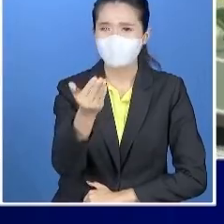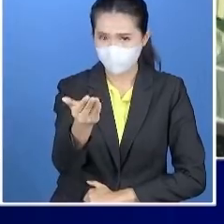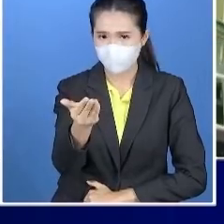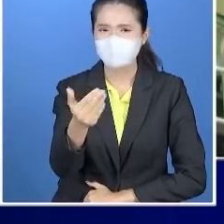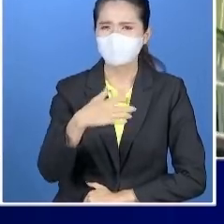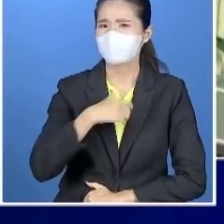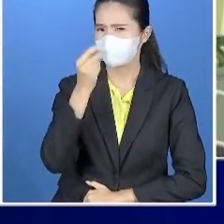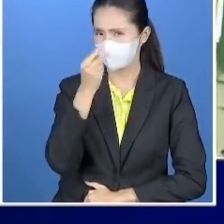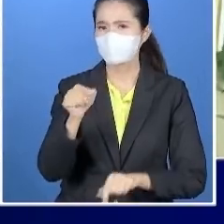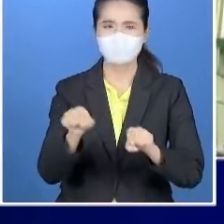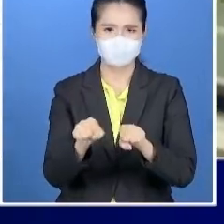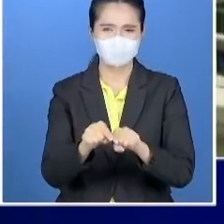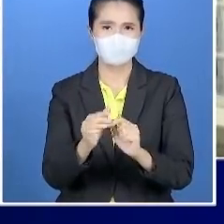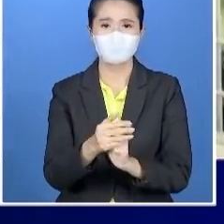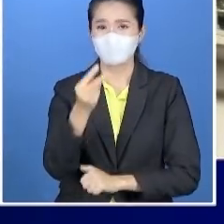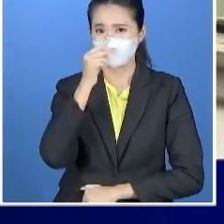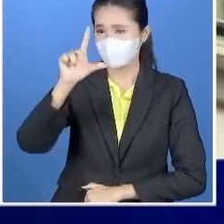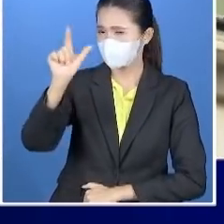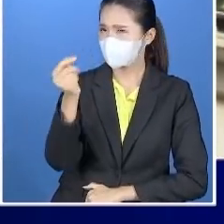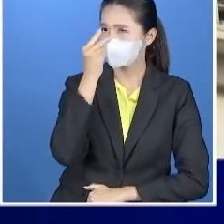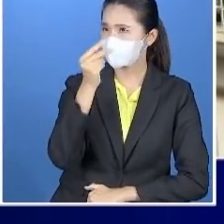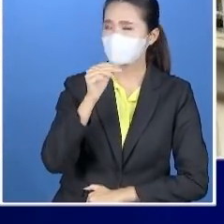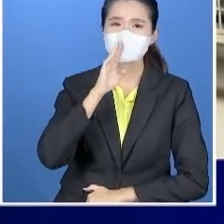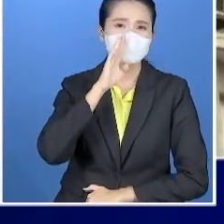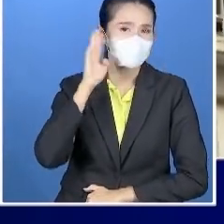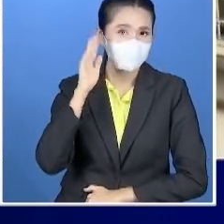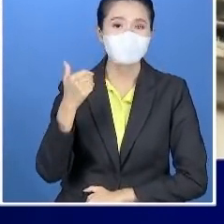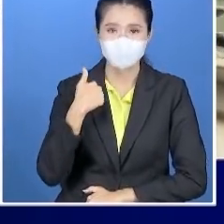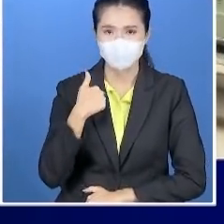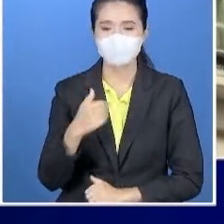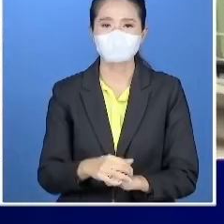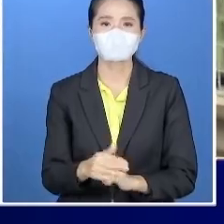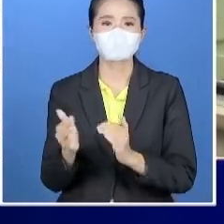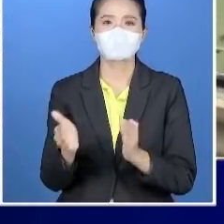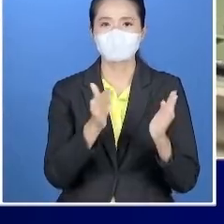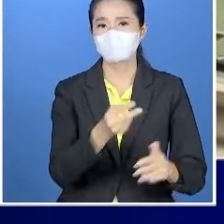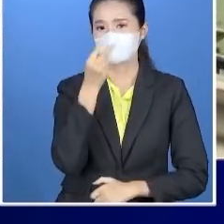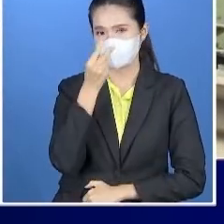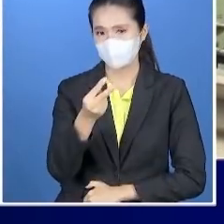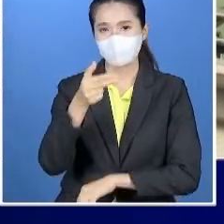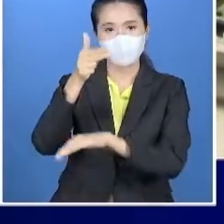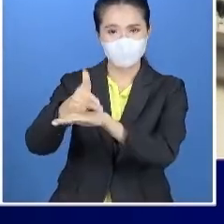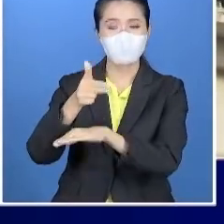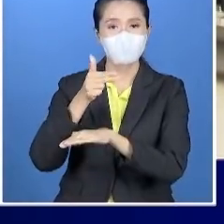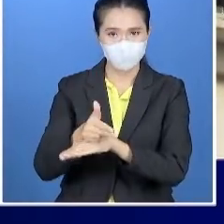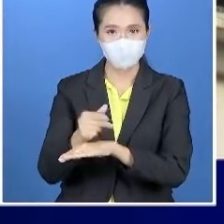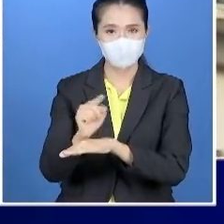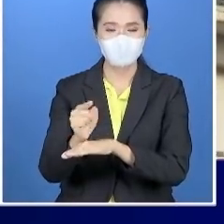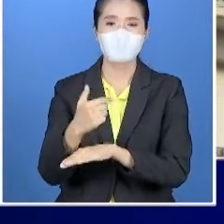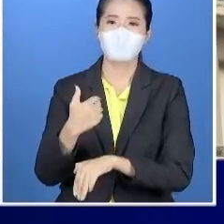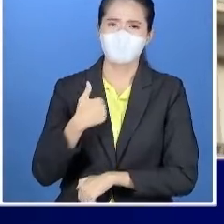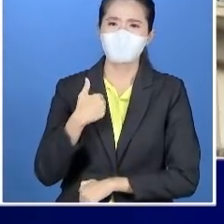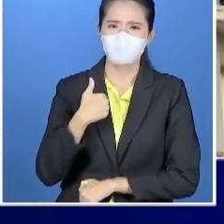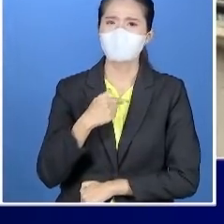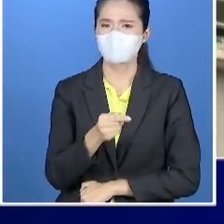ะคะอยากจะเห็นเหมือนกัน ขนาดดูดวงจันทร์ยังชัดเลยอีกเรื่องนึงคุณผู้ชมฮะเรื่องของกล้องวงจรปิดนี่แหละประเด็นที่มี